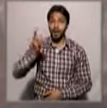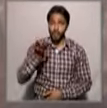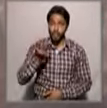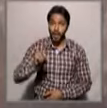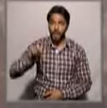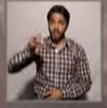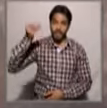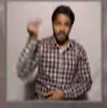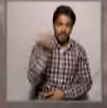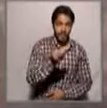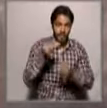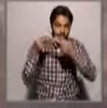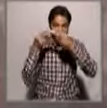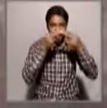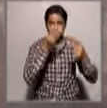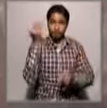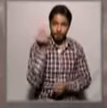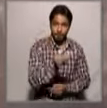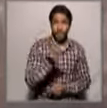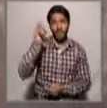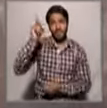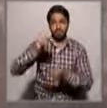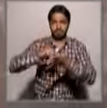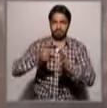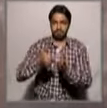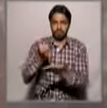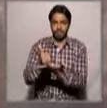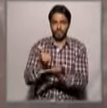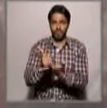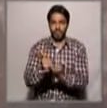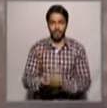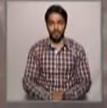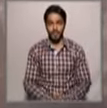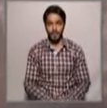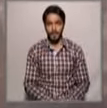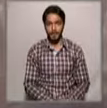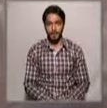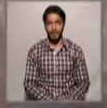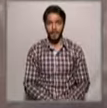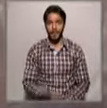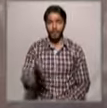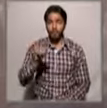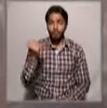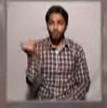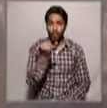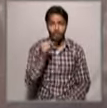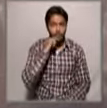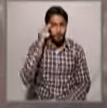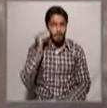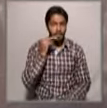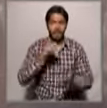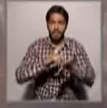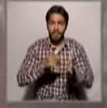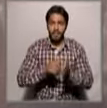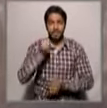برؤيا أو لم يمن، هذه مسائل لا علاقة لها في العلاقة إطلاقا، وإنما ينبغي عليك أن تصبري